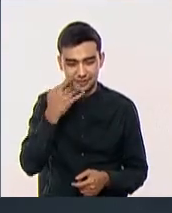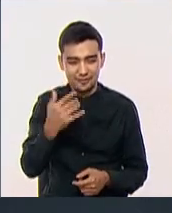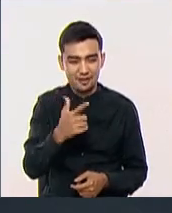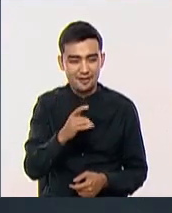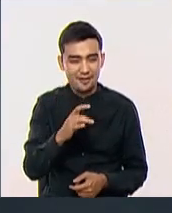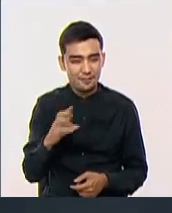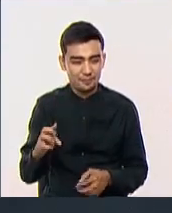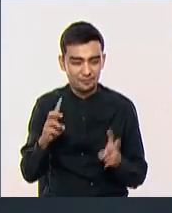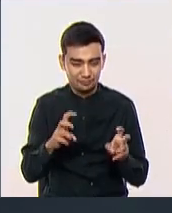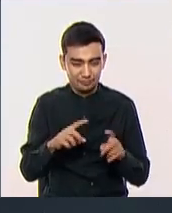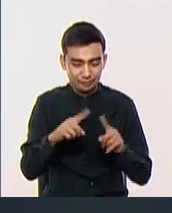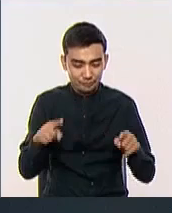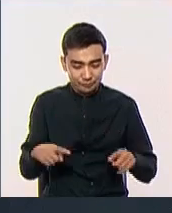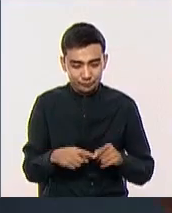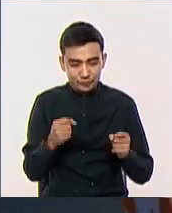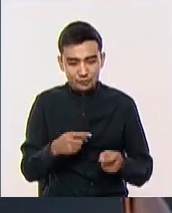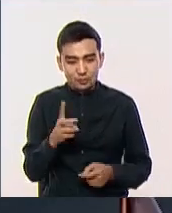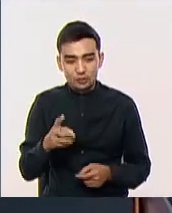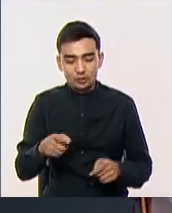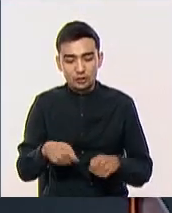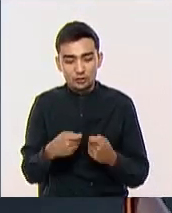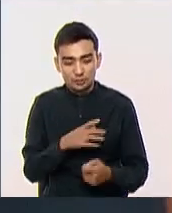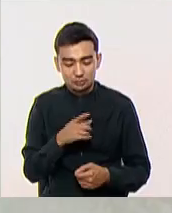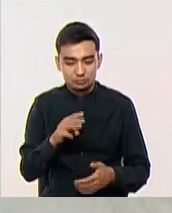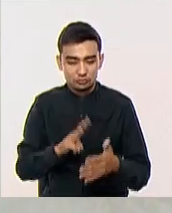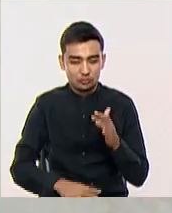ведут активные поиски нарушителей, им грозит большой штраф.